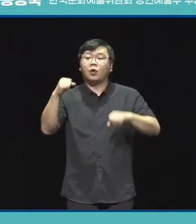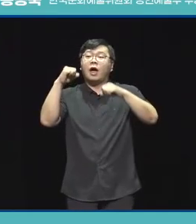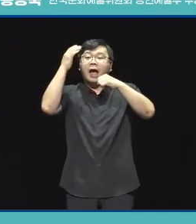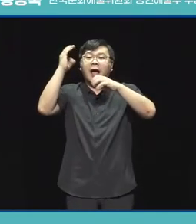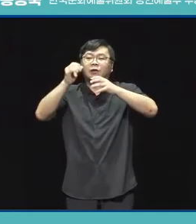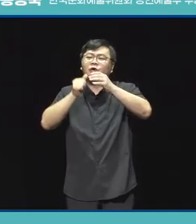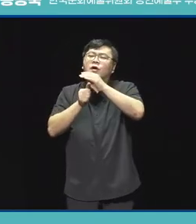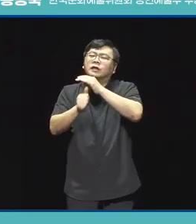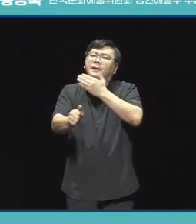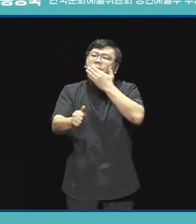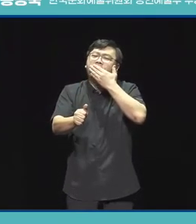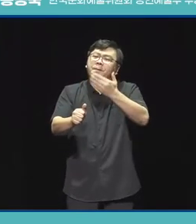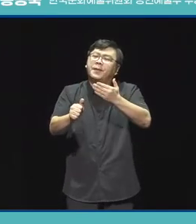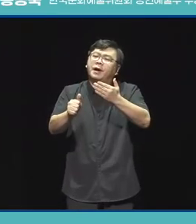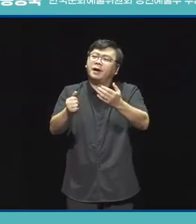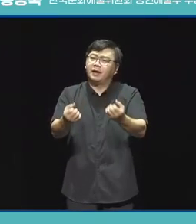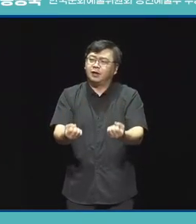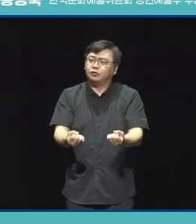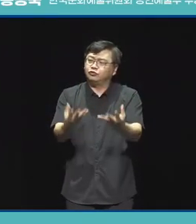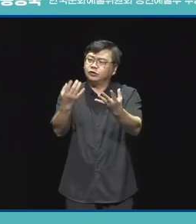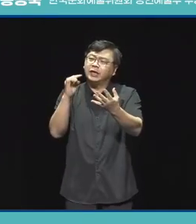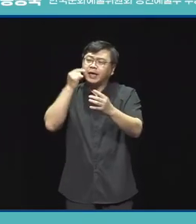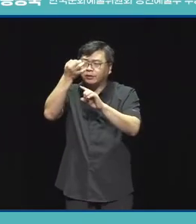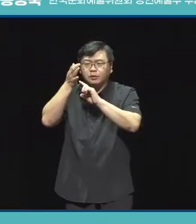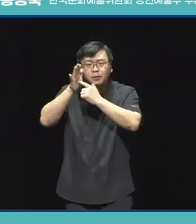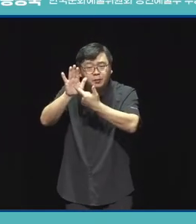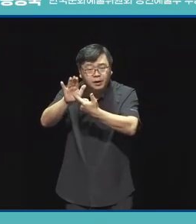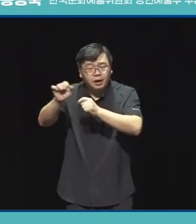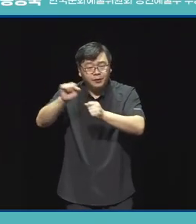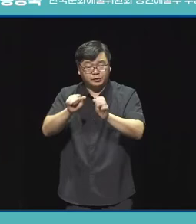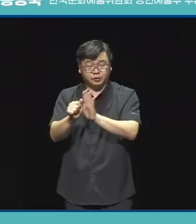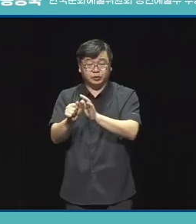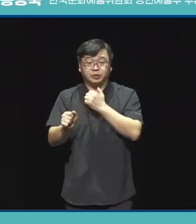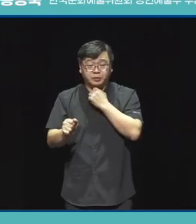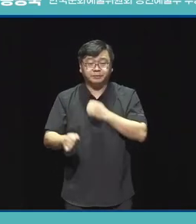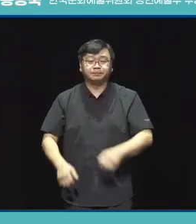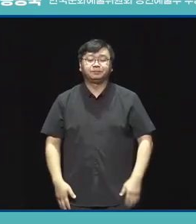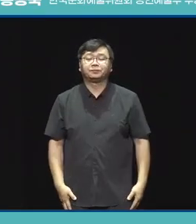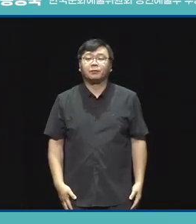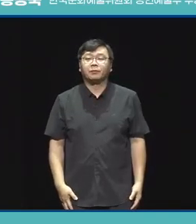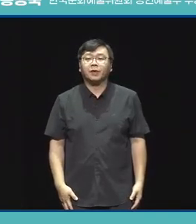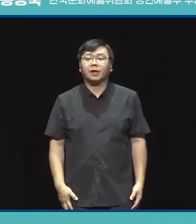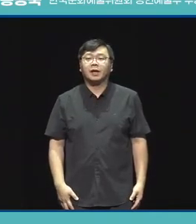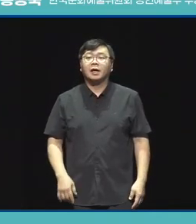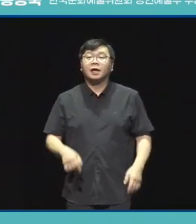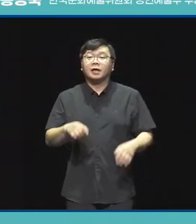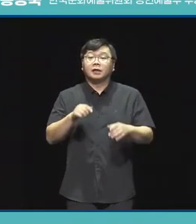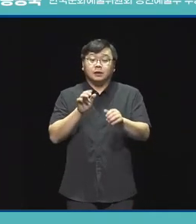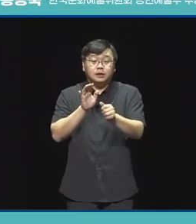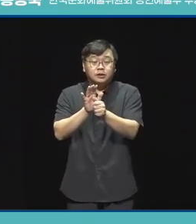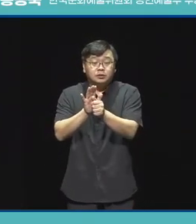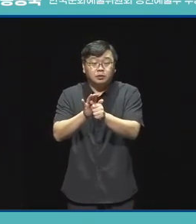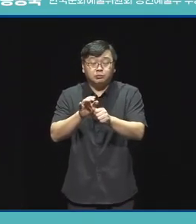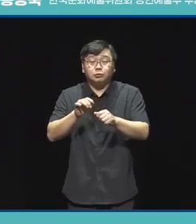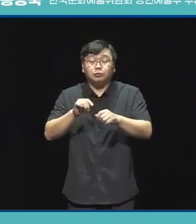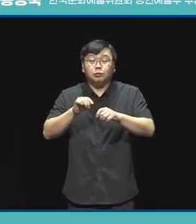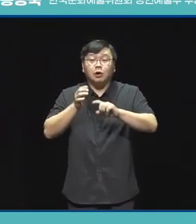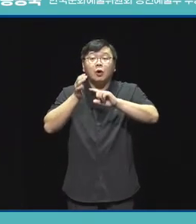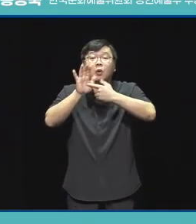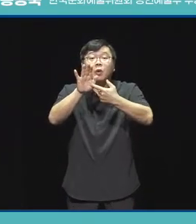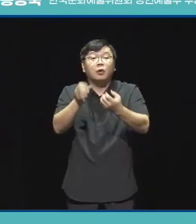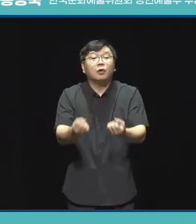사업들을 지향하고 있습니다 지원 대상입니다 본사업들을 할 수 있는 민간예술단체와